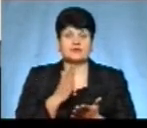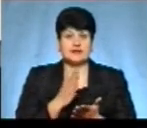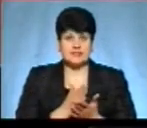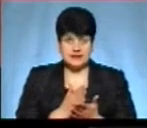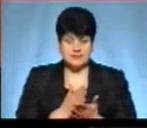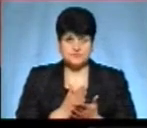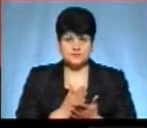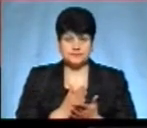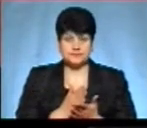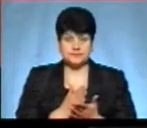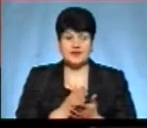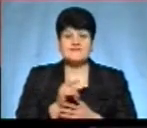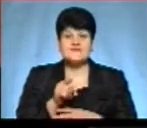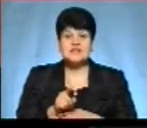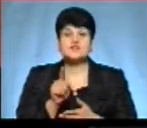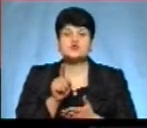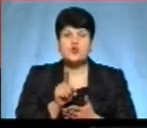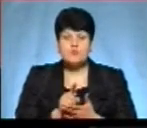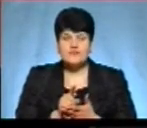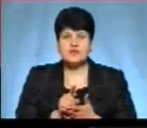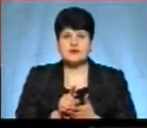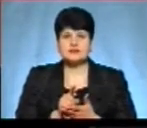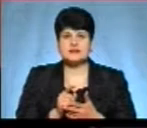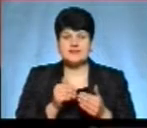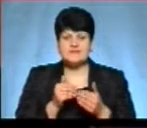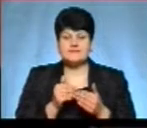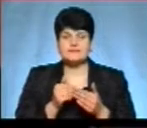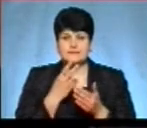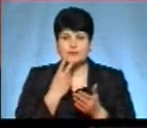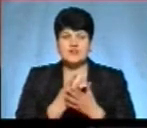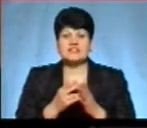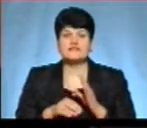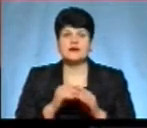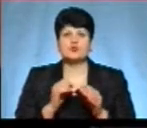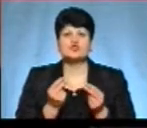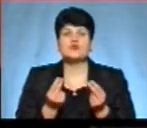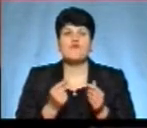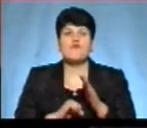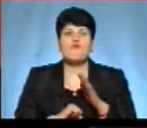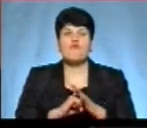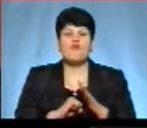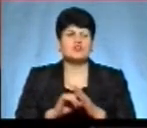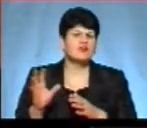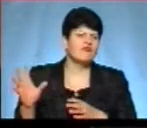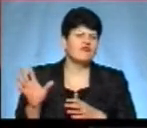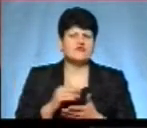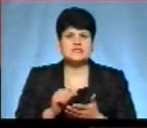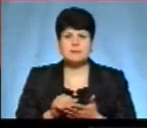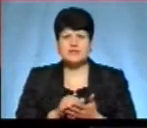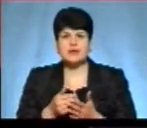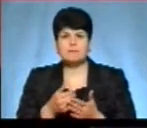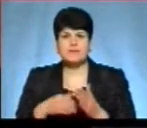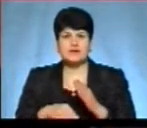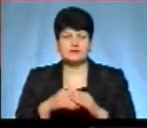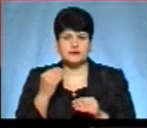постанови Центральної виборчої комісії, він зобов'язаний відкрити виборчий фонд кандидата в президенти. Тобто всі матеріали передвиборчої